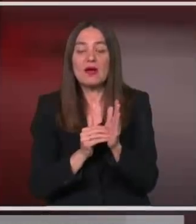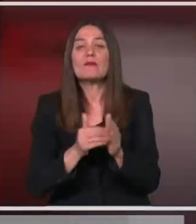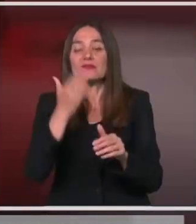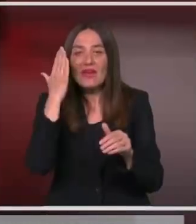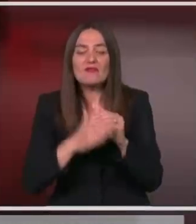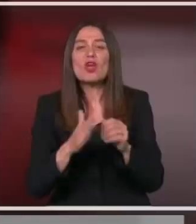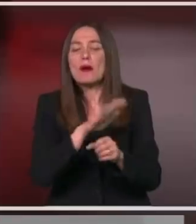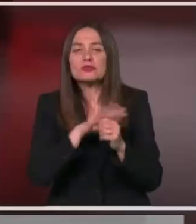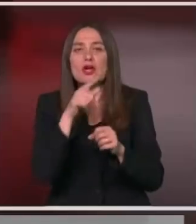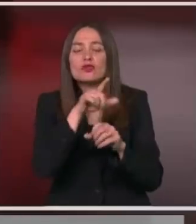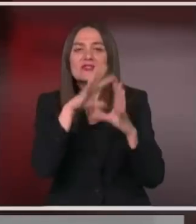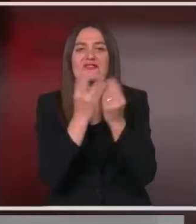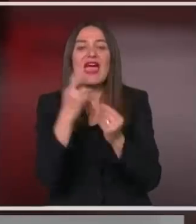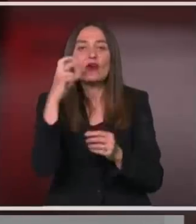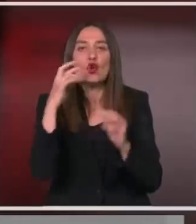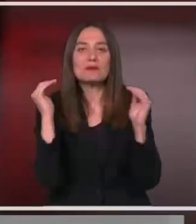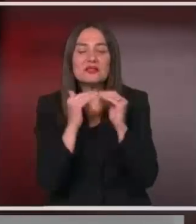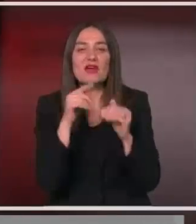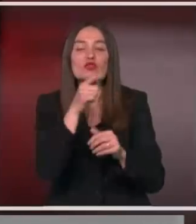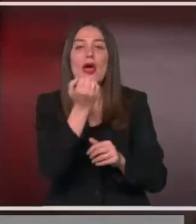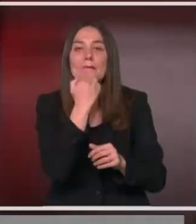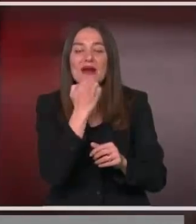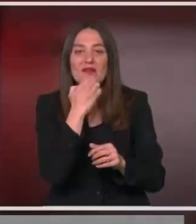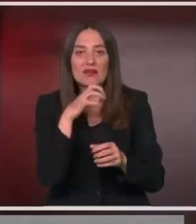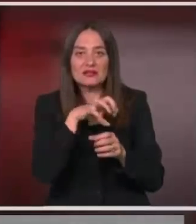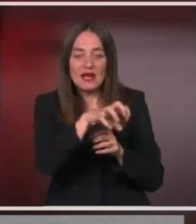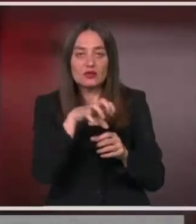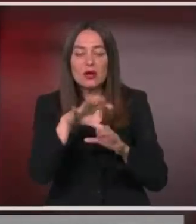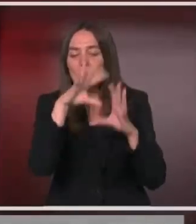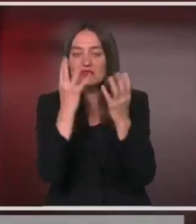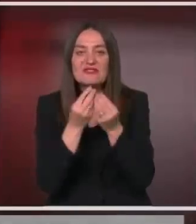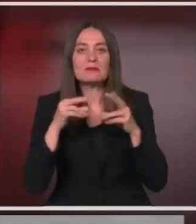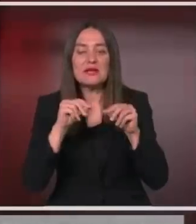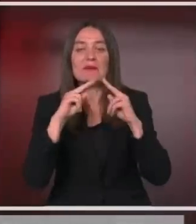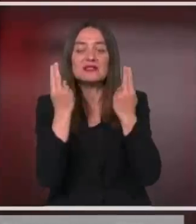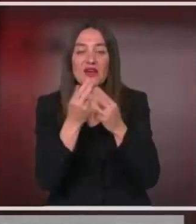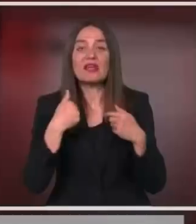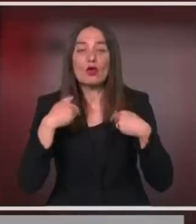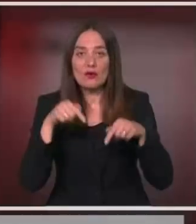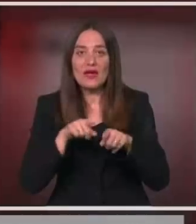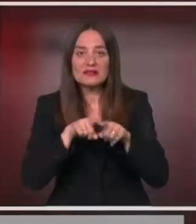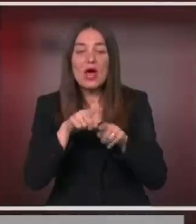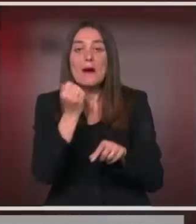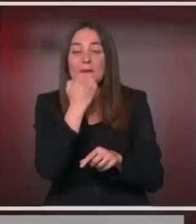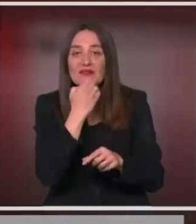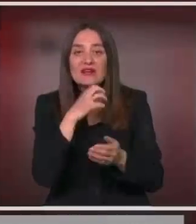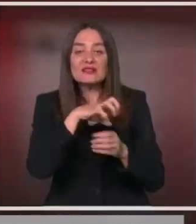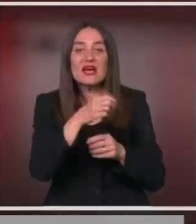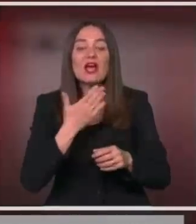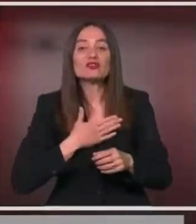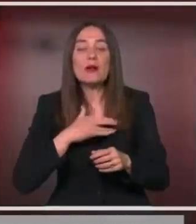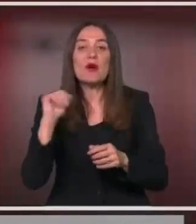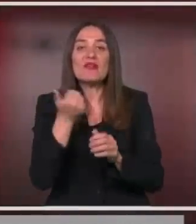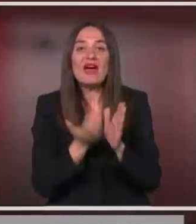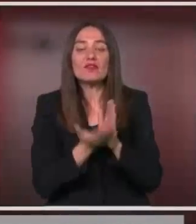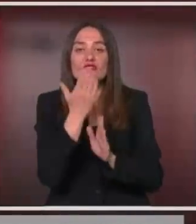Definitivno, apsolutno, to se svi ekonomisti slažu, to je privatni sektor u svim zemljama sveta, pa i kod nas. I privatnom sektoru želimo najviše da